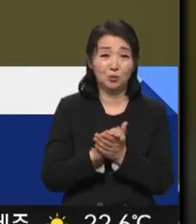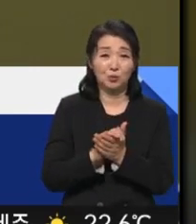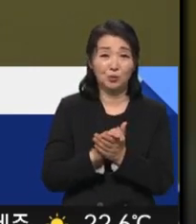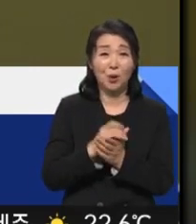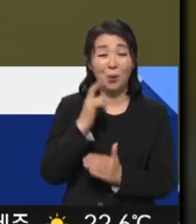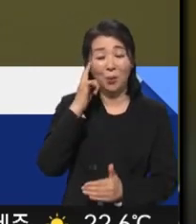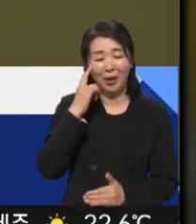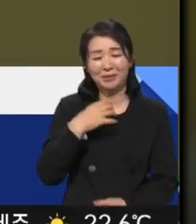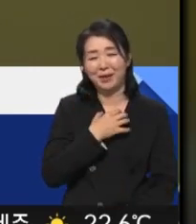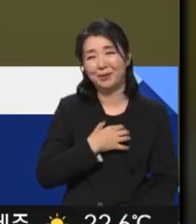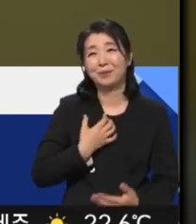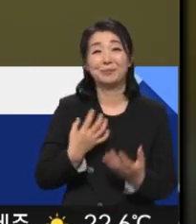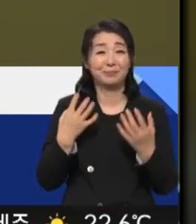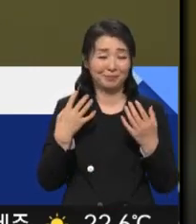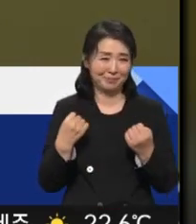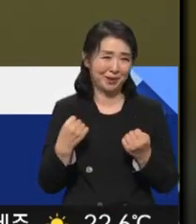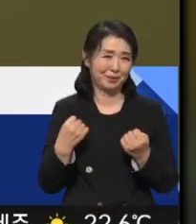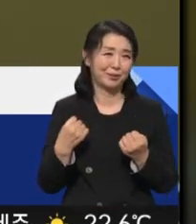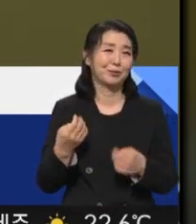저 걱정을 많이 하면서